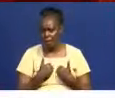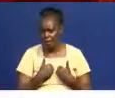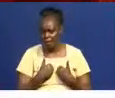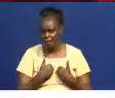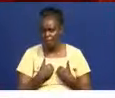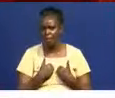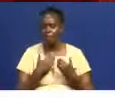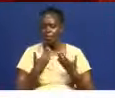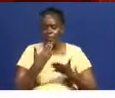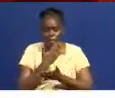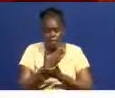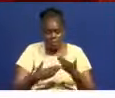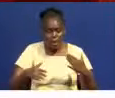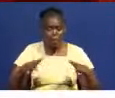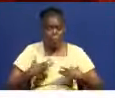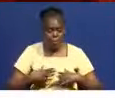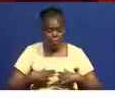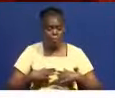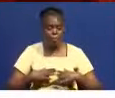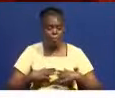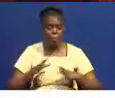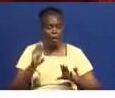kuna watu wamefanya vitendo